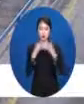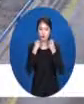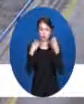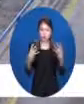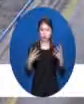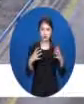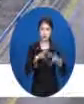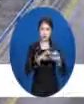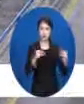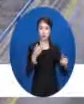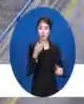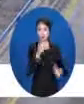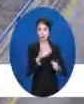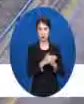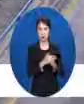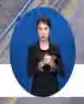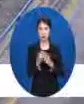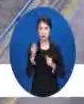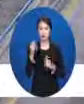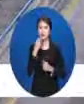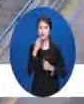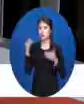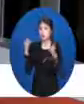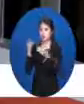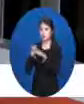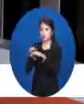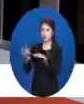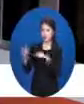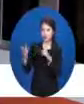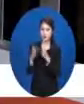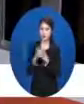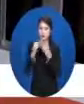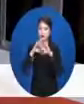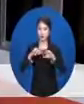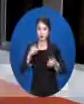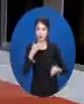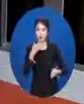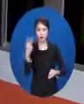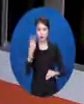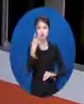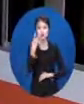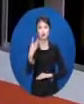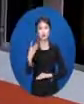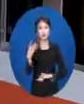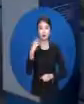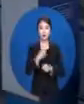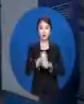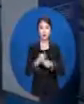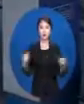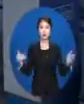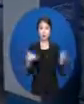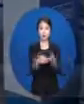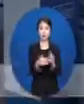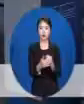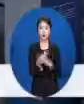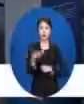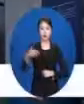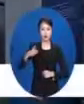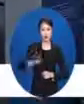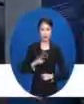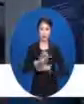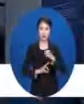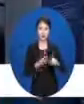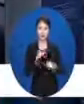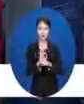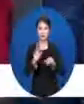분산하고 수도권 교통난을 해소할 수 있는 도로 건설로 지난 2004년 구상됐습니다. 그러나 10년 이상